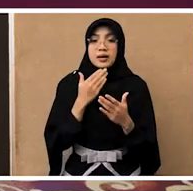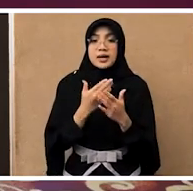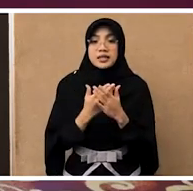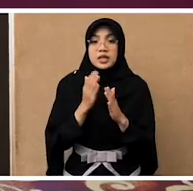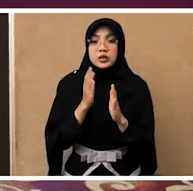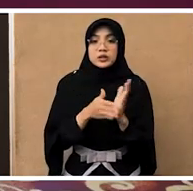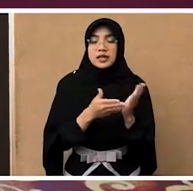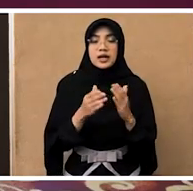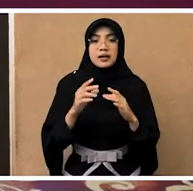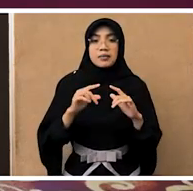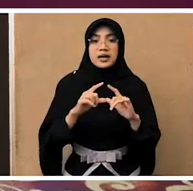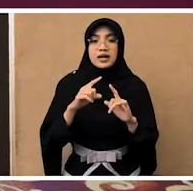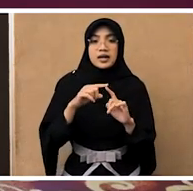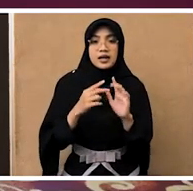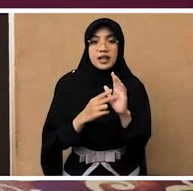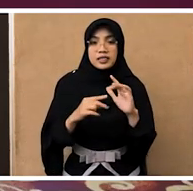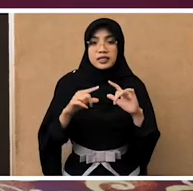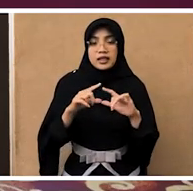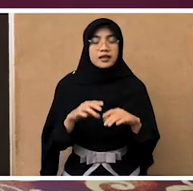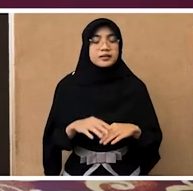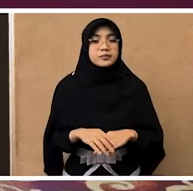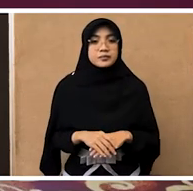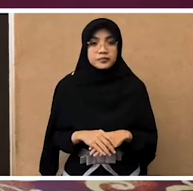silahkan Mbak Ratna